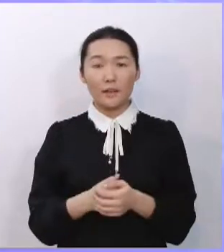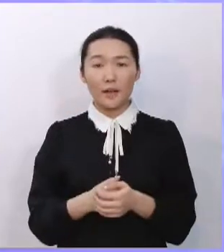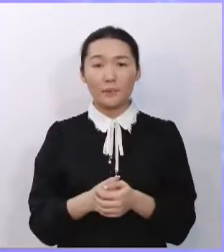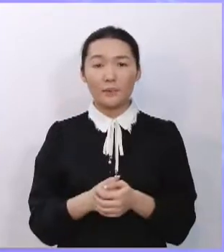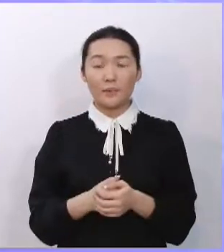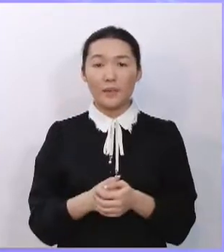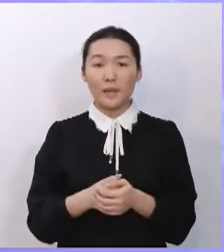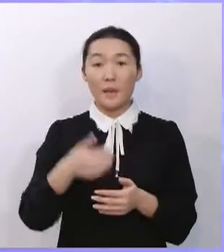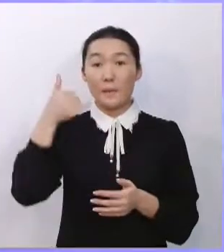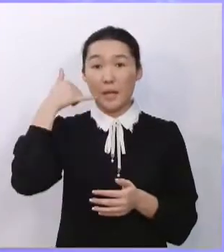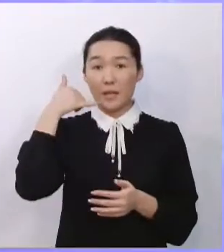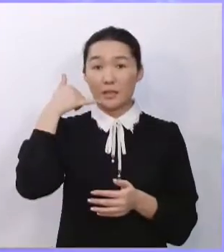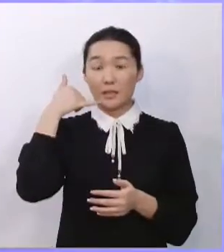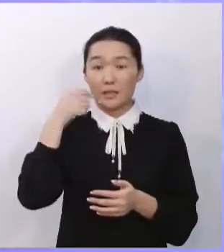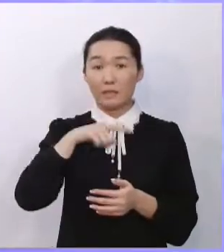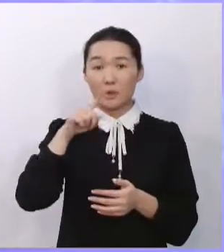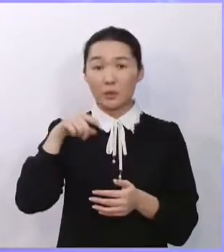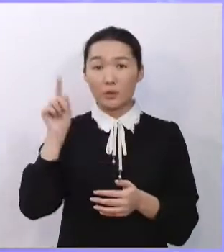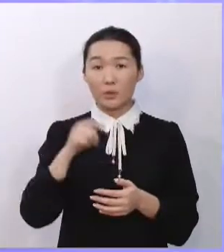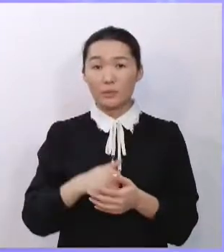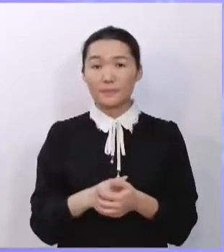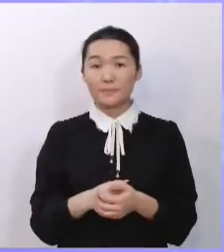Байланыш телефондору.